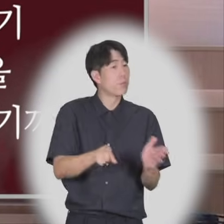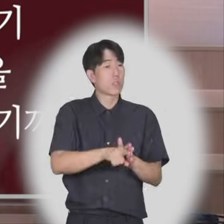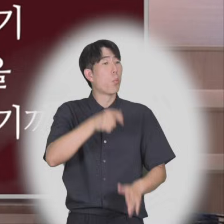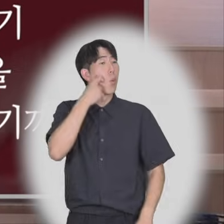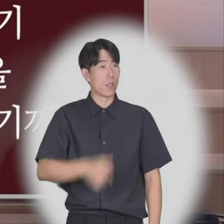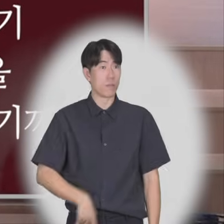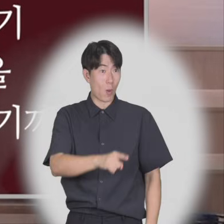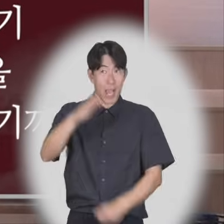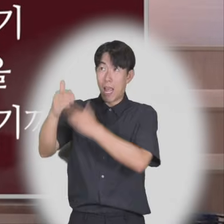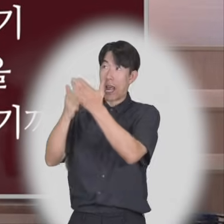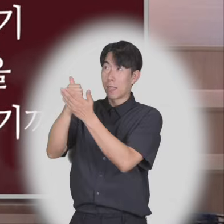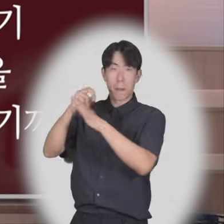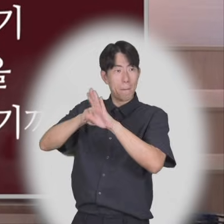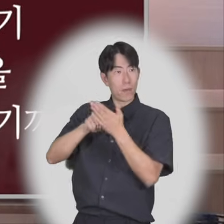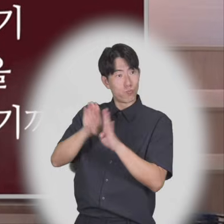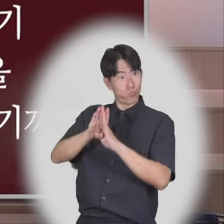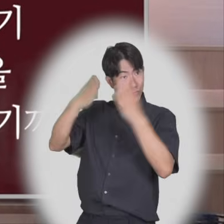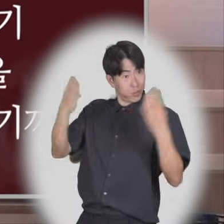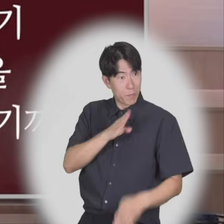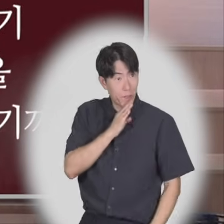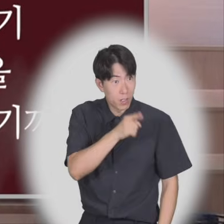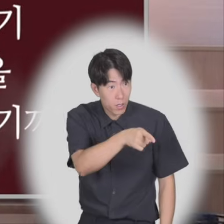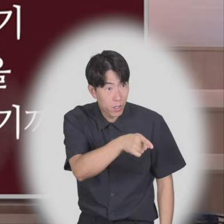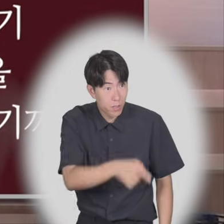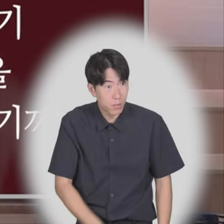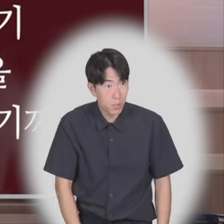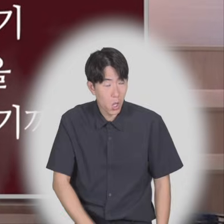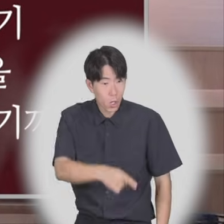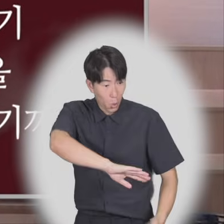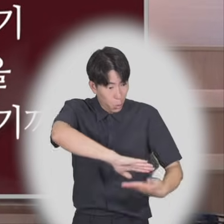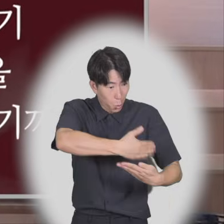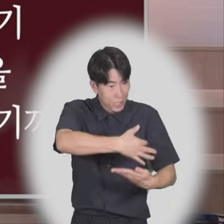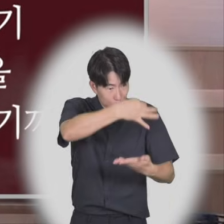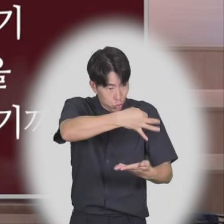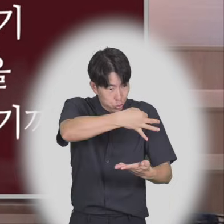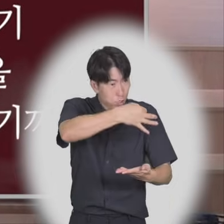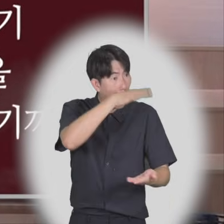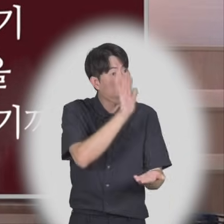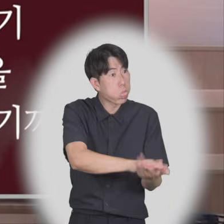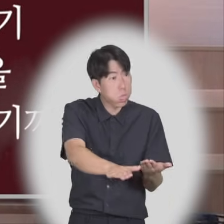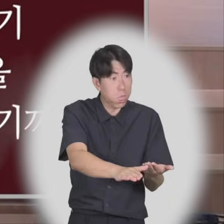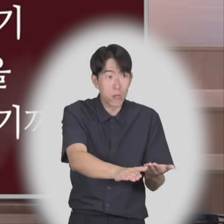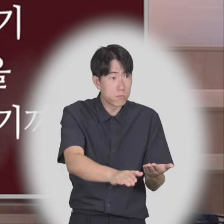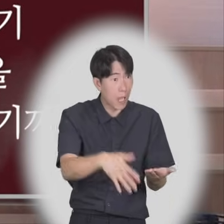문을 열었다 그러지만 내 돈 주머니를 열기 전까지 열려진 네